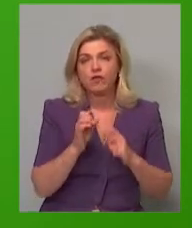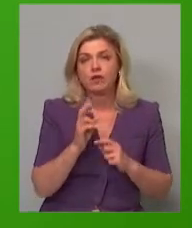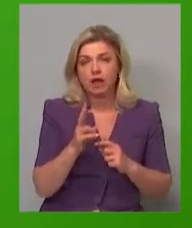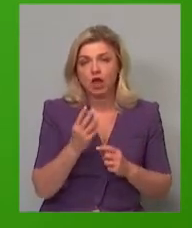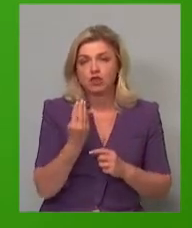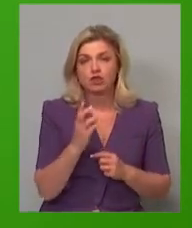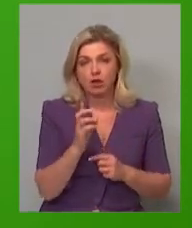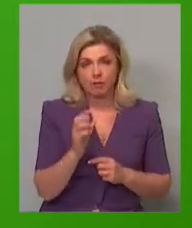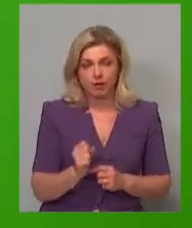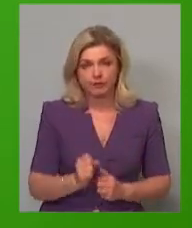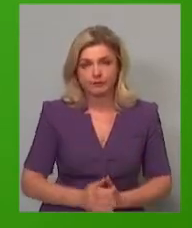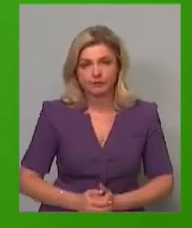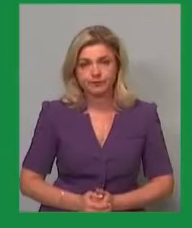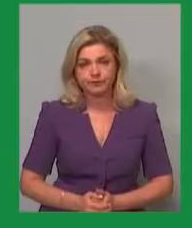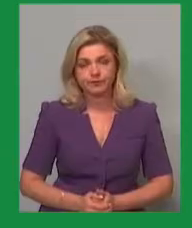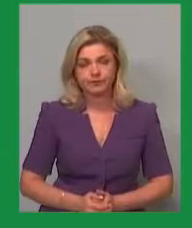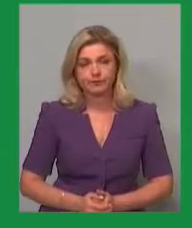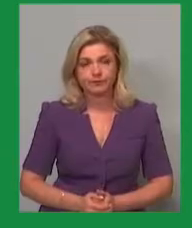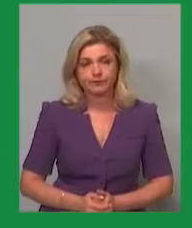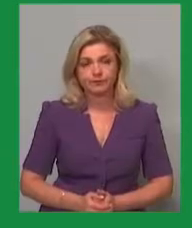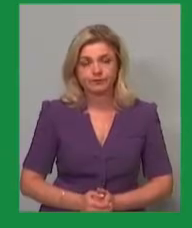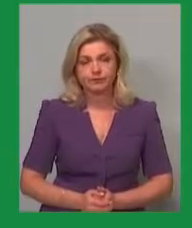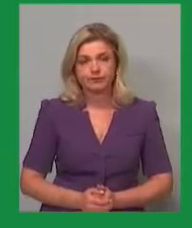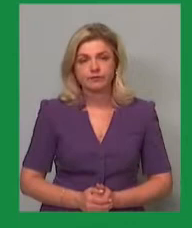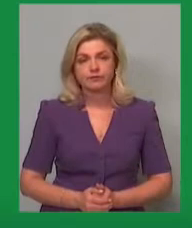коронавірусу Валерія Котовська.